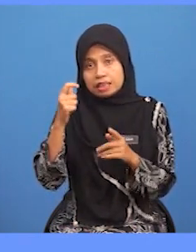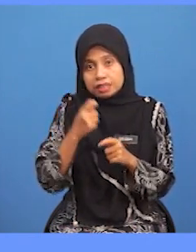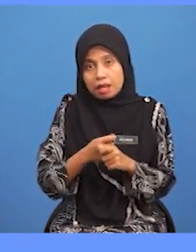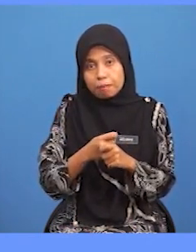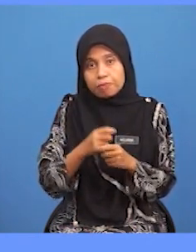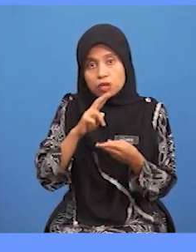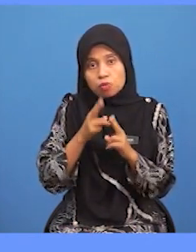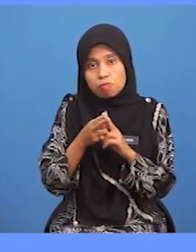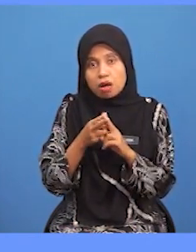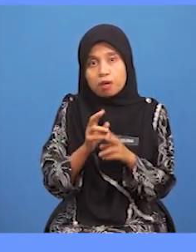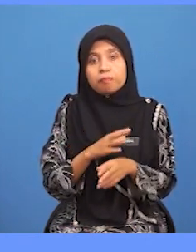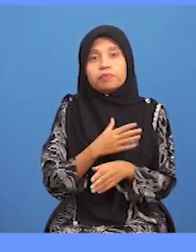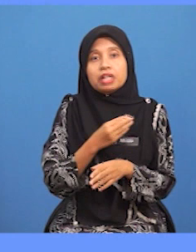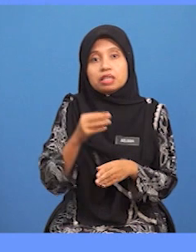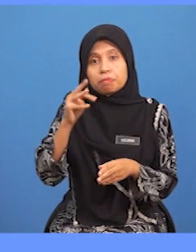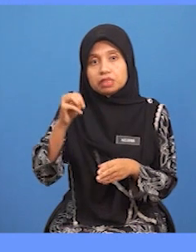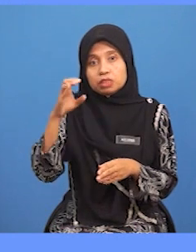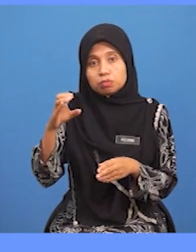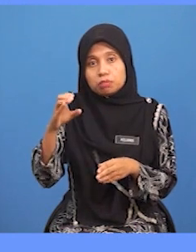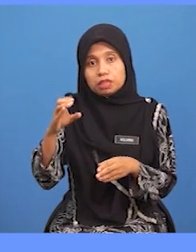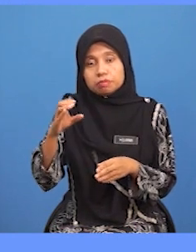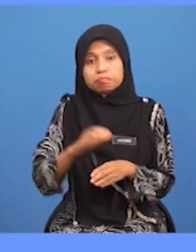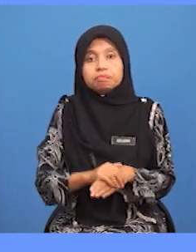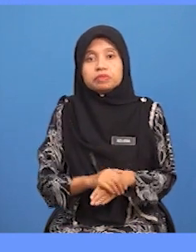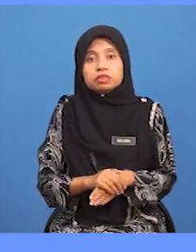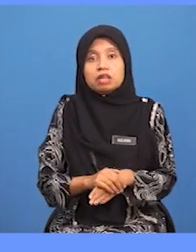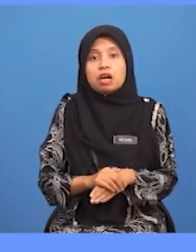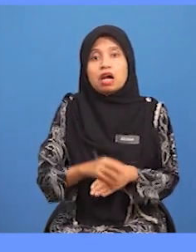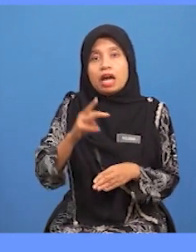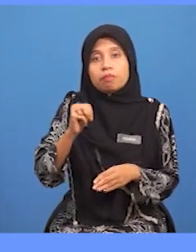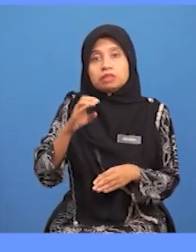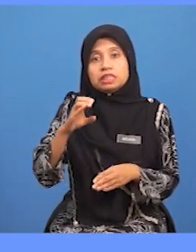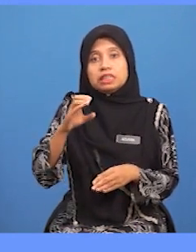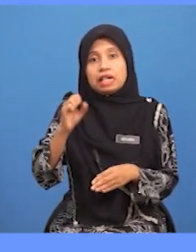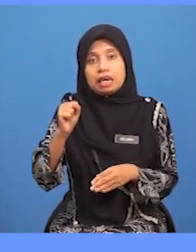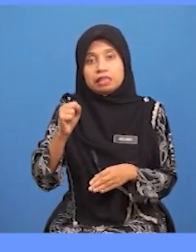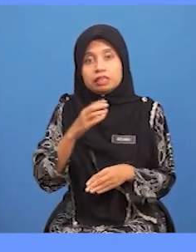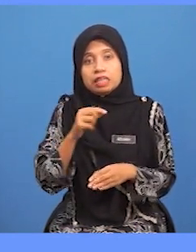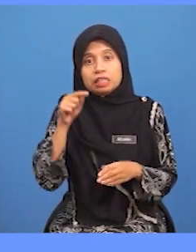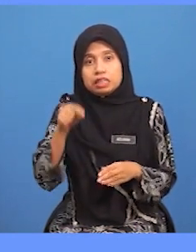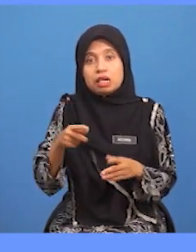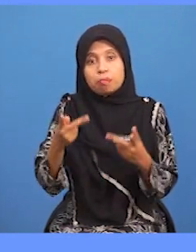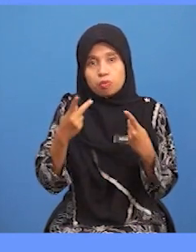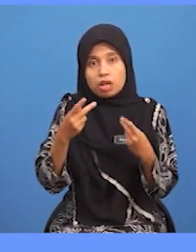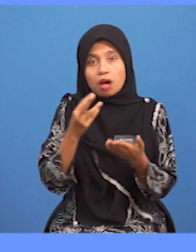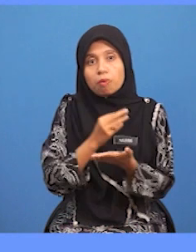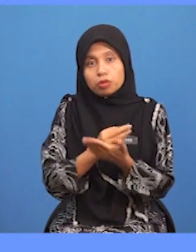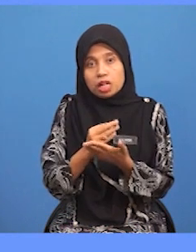caruman. Kedua, mengira kos tetap, kos berubah seunit, margin caruman seunit dan titik pulang